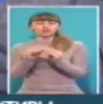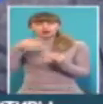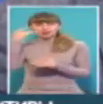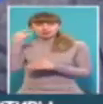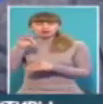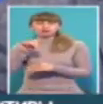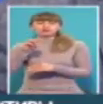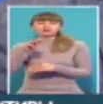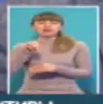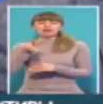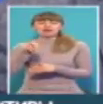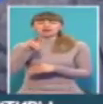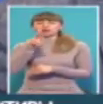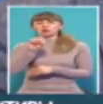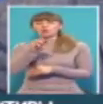«Казахтелеком»